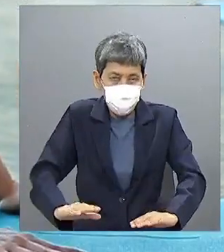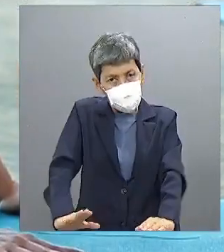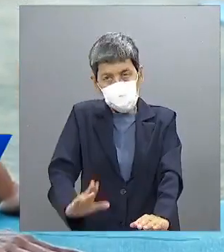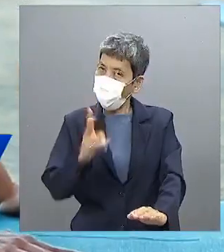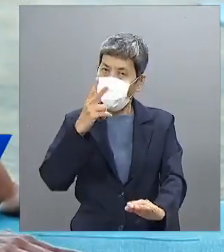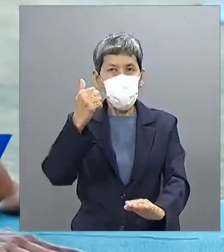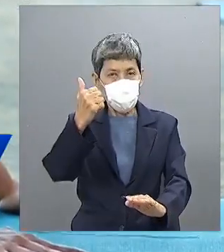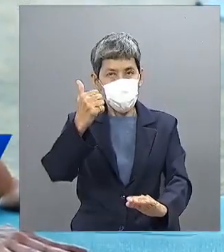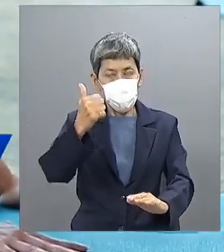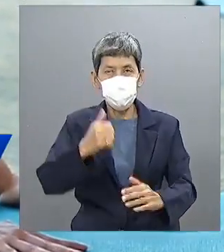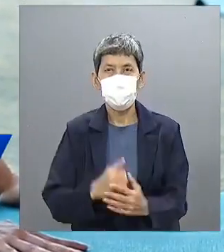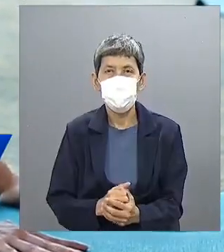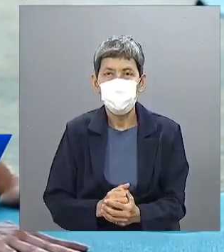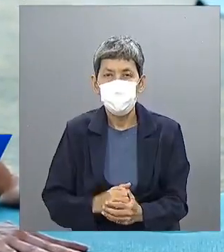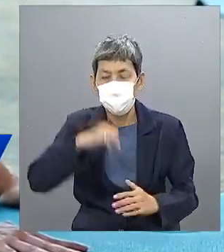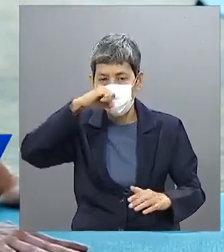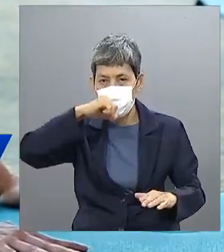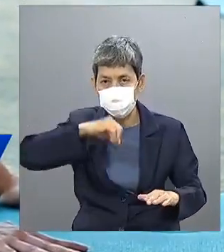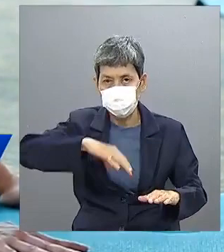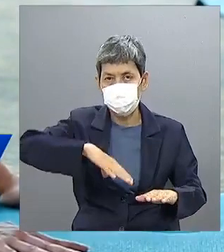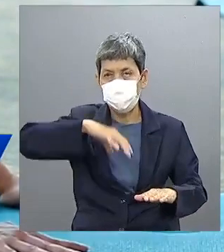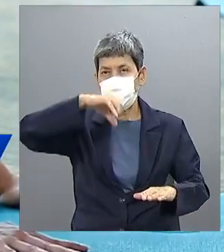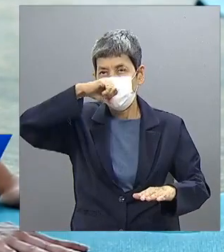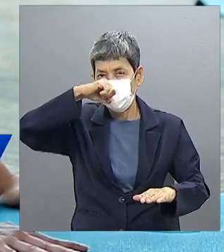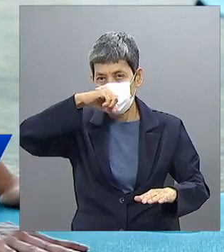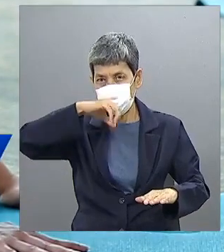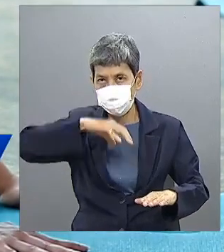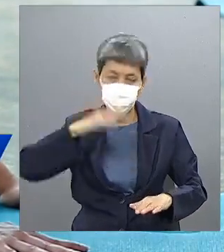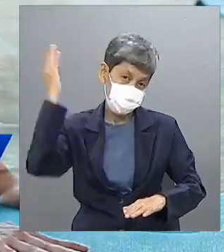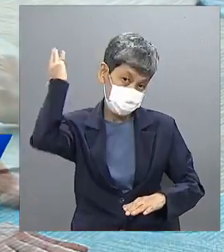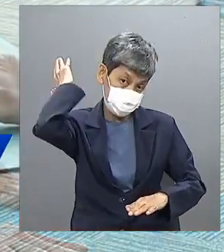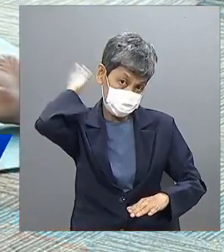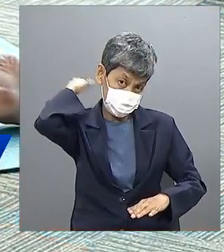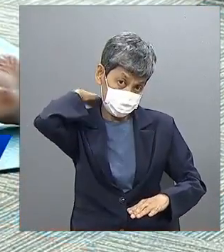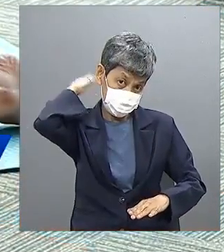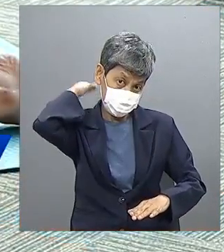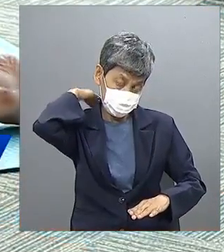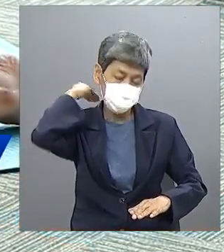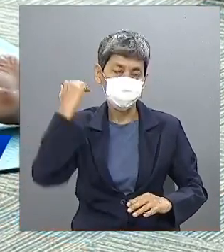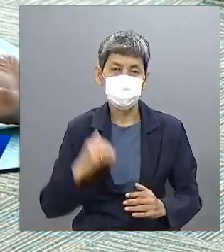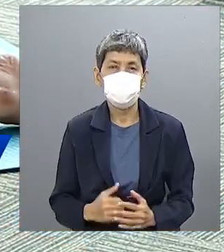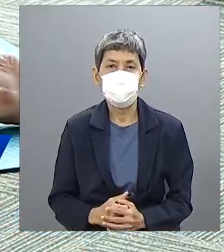หายใจเข้าออกข้างไว้ค่ะท่านี้จะรู้สึกตึงกล้ามเนื้อหลังนะคะ